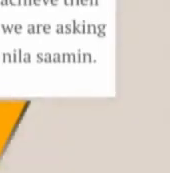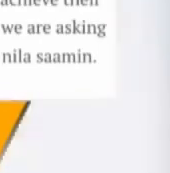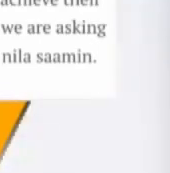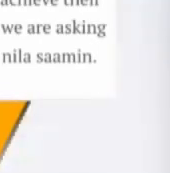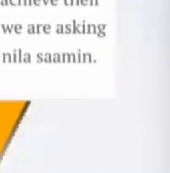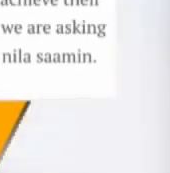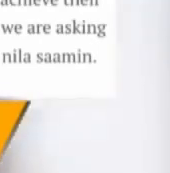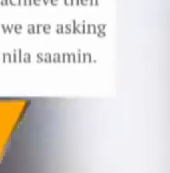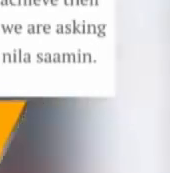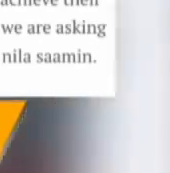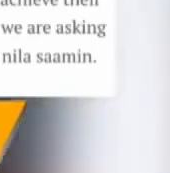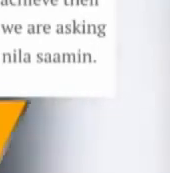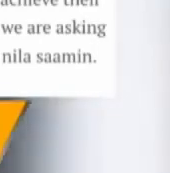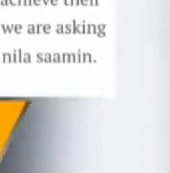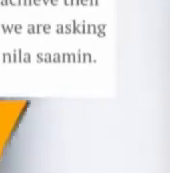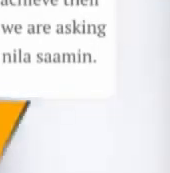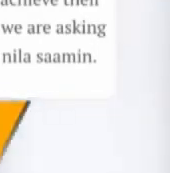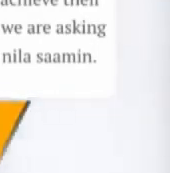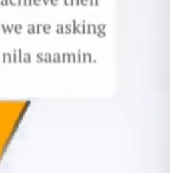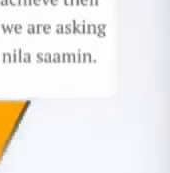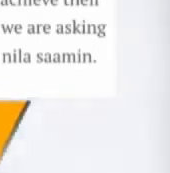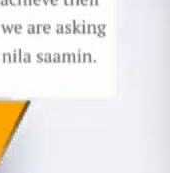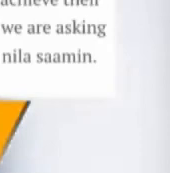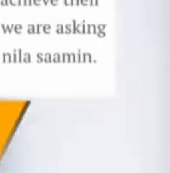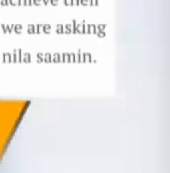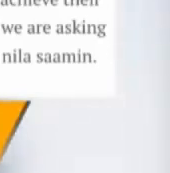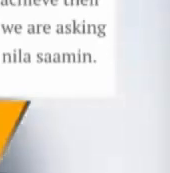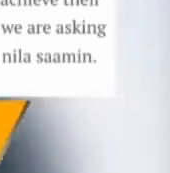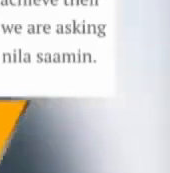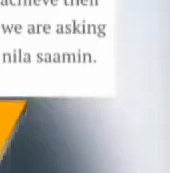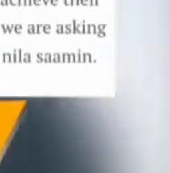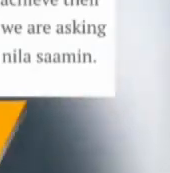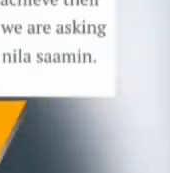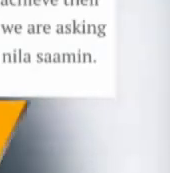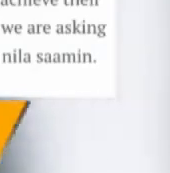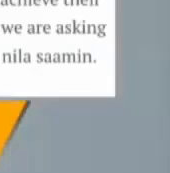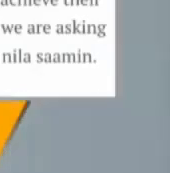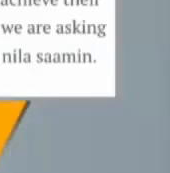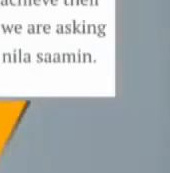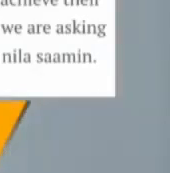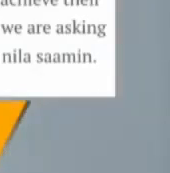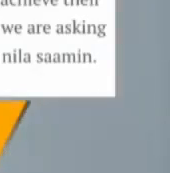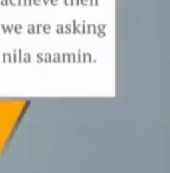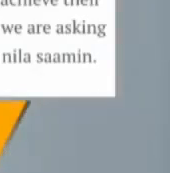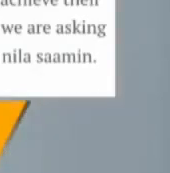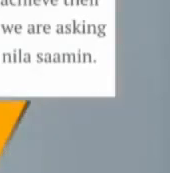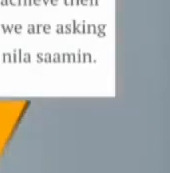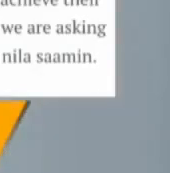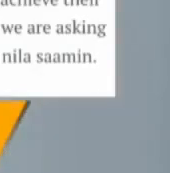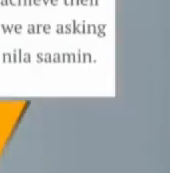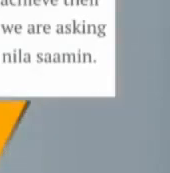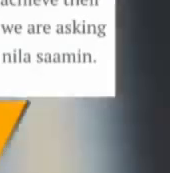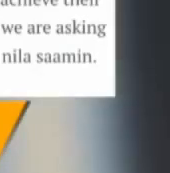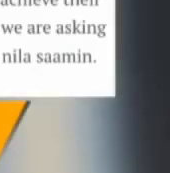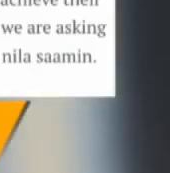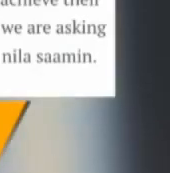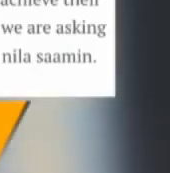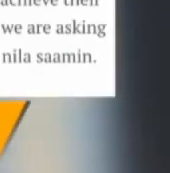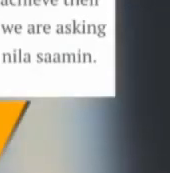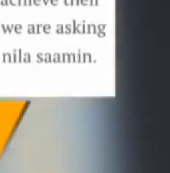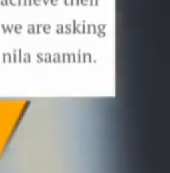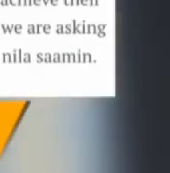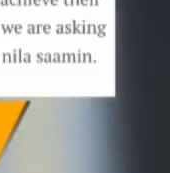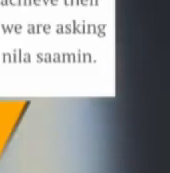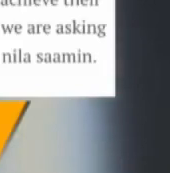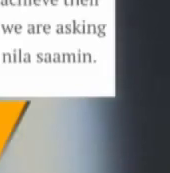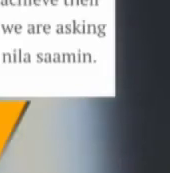maaasang scholarship ang mga karapat-dapat na estudyante nang walang iniisip na kapalit. Isa rin daw ang pagtatag ng scholarship sa mga